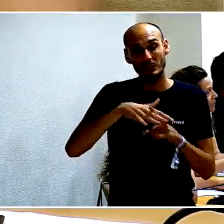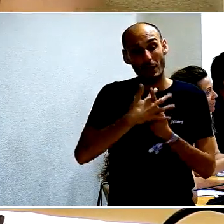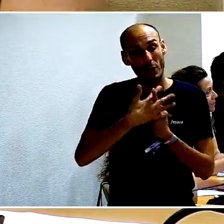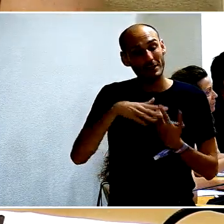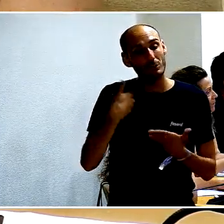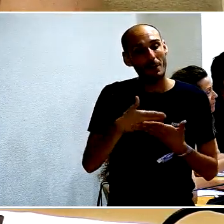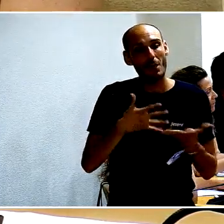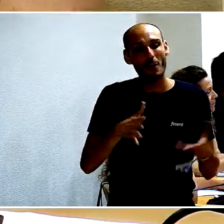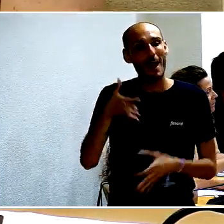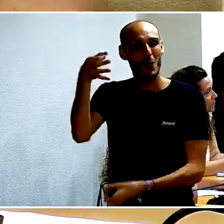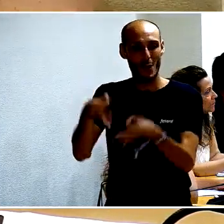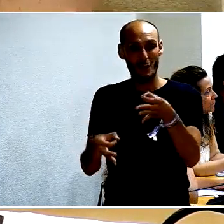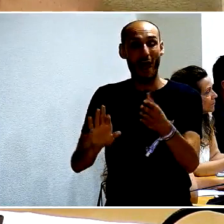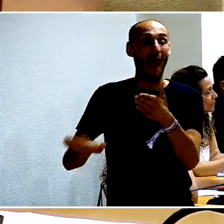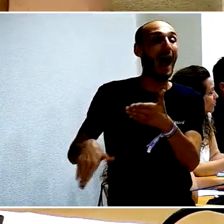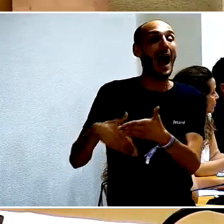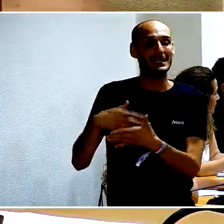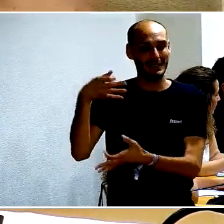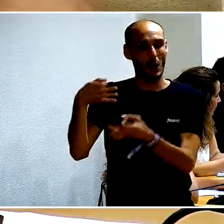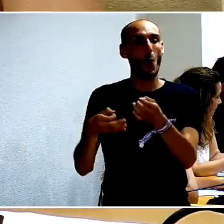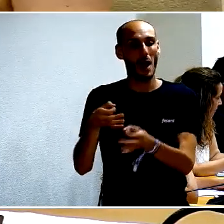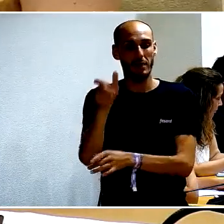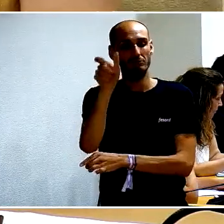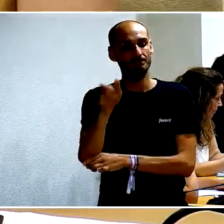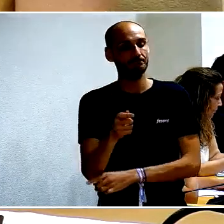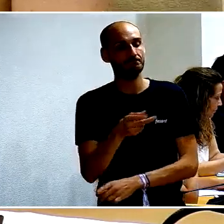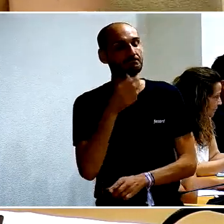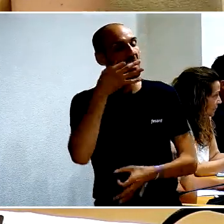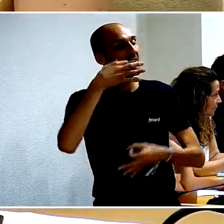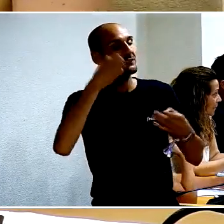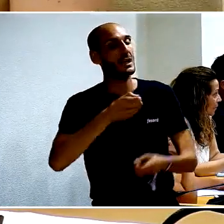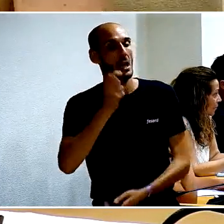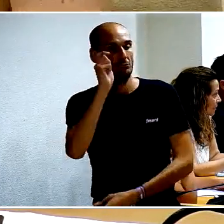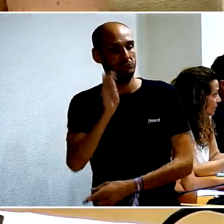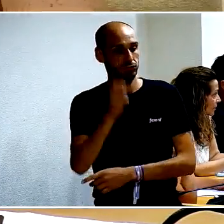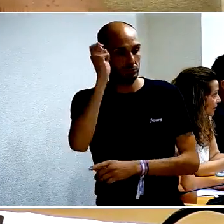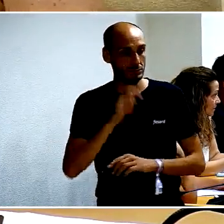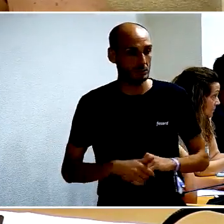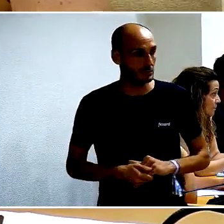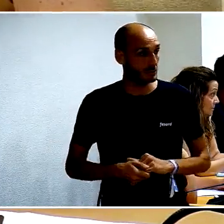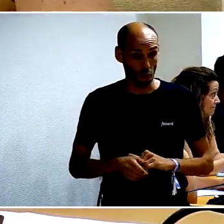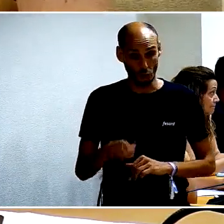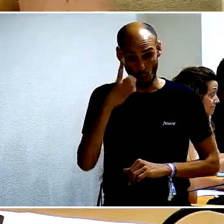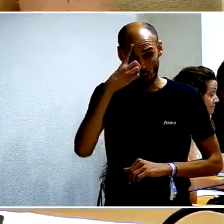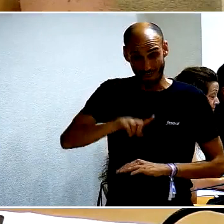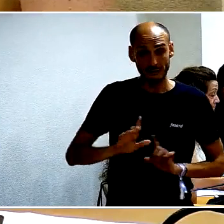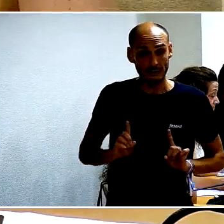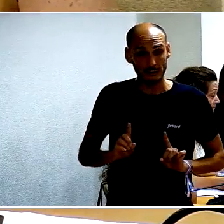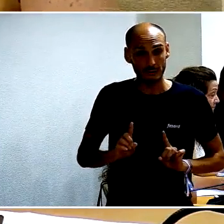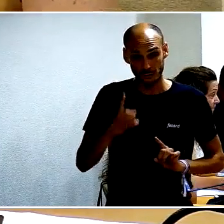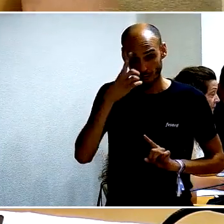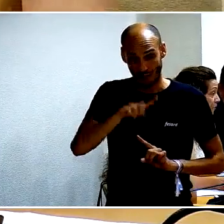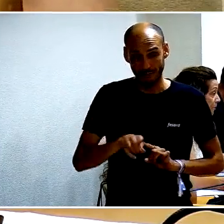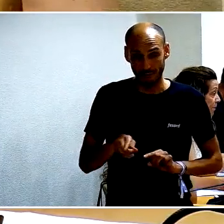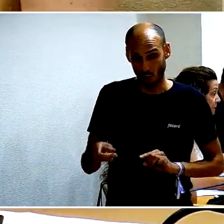la judicatura la que determina la veracitat dels fets i determina. Vostè ho sap millor que jo. Si